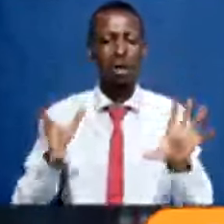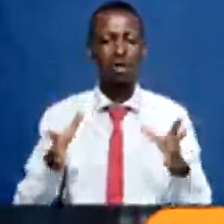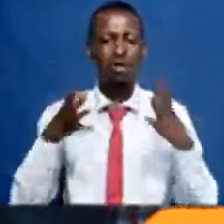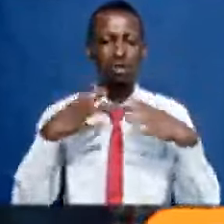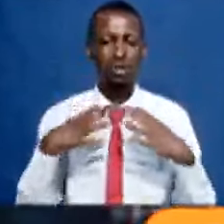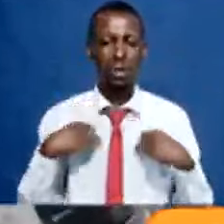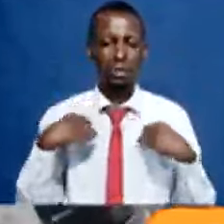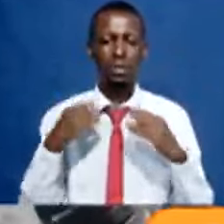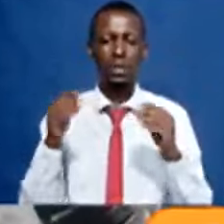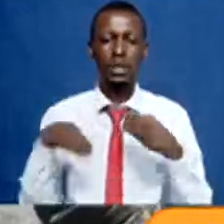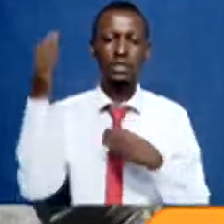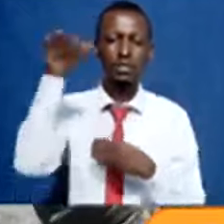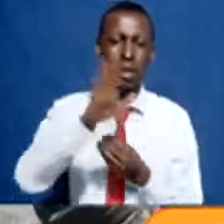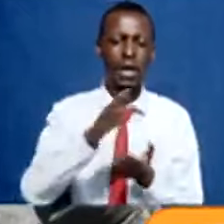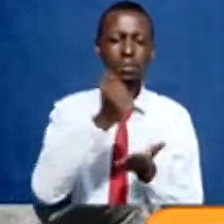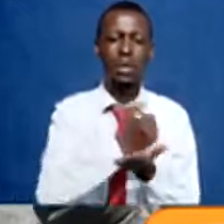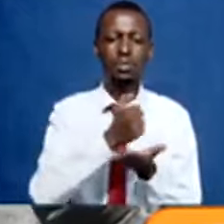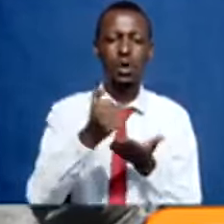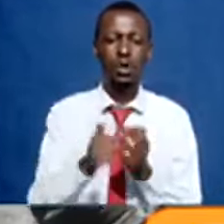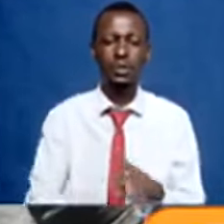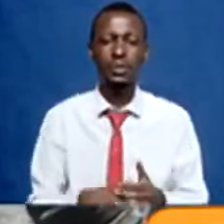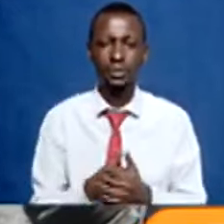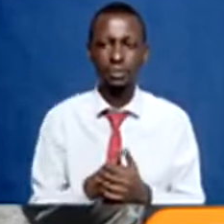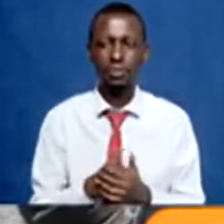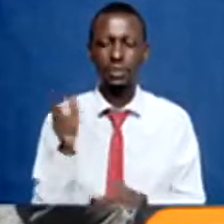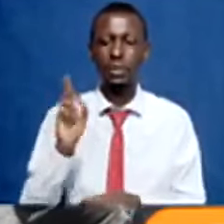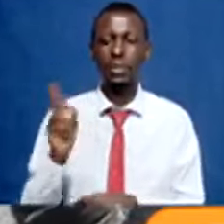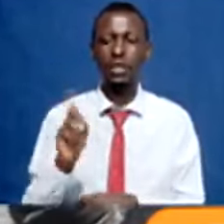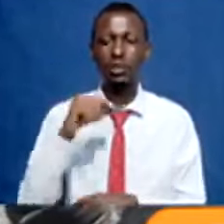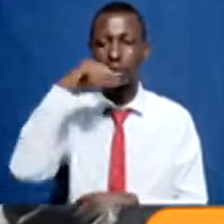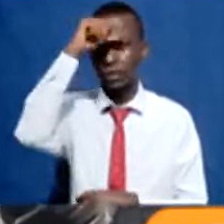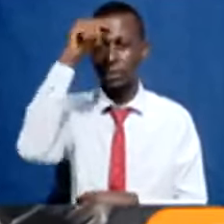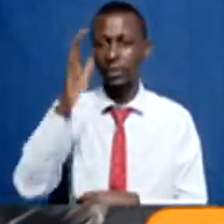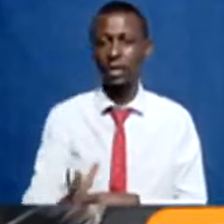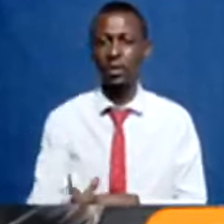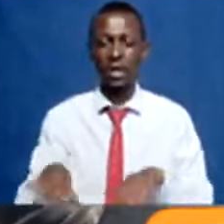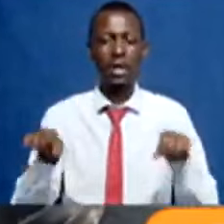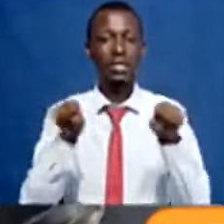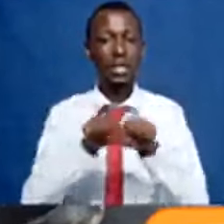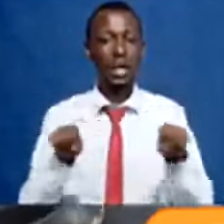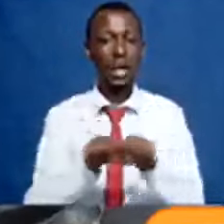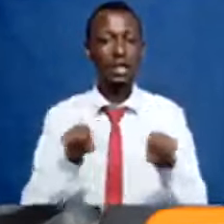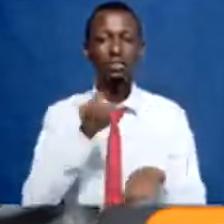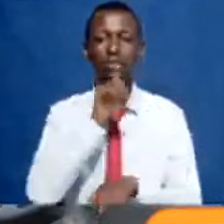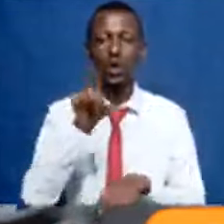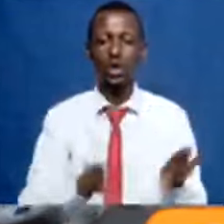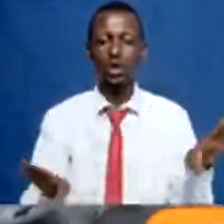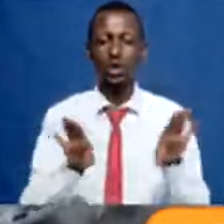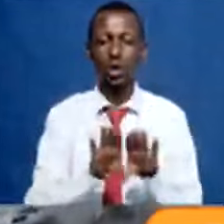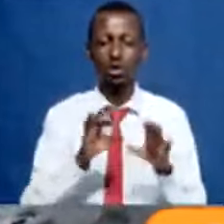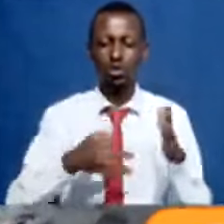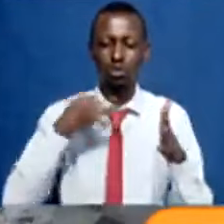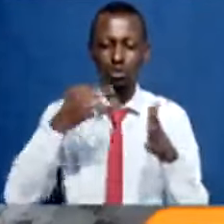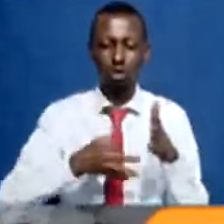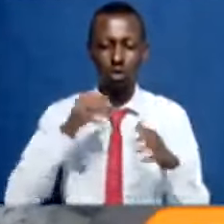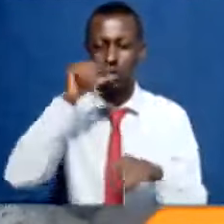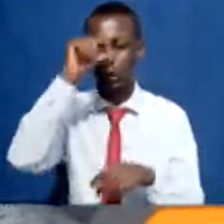their passports. Huku hayo yakijiri, gavana wa Nairobi Johnson Sakaja ameamuru kufungwa kwa viwanda vya